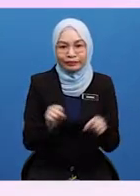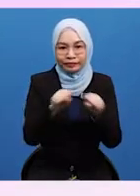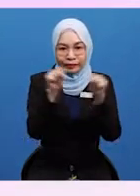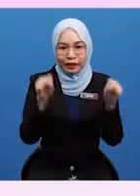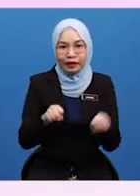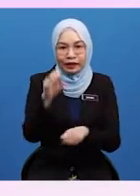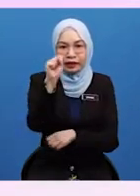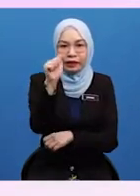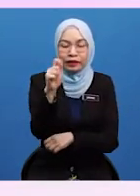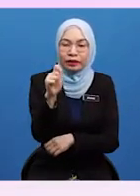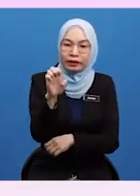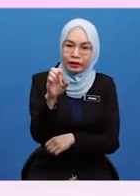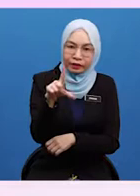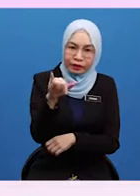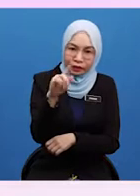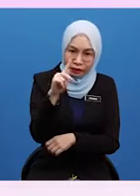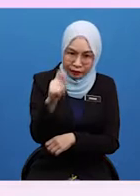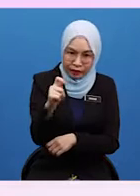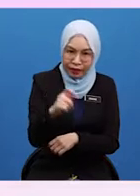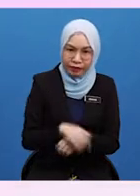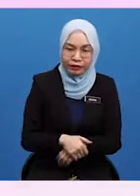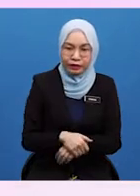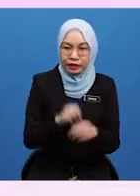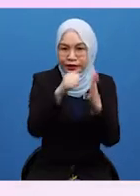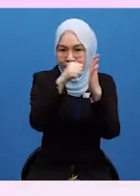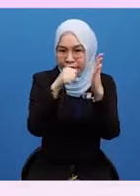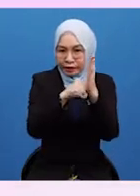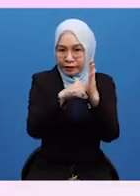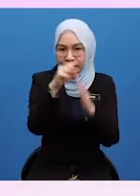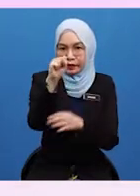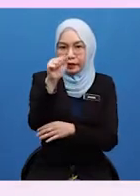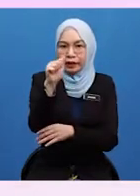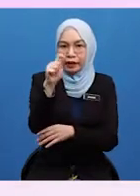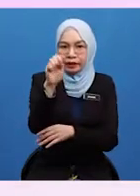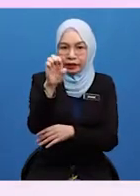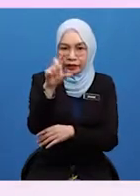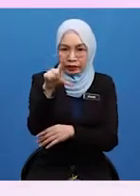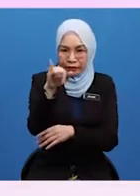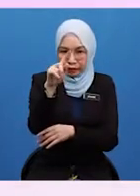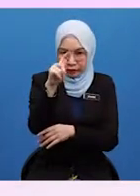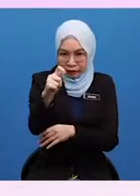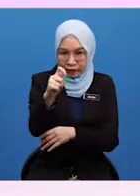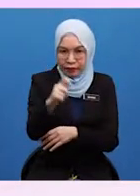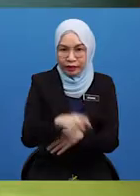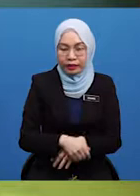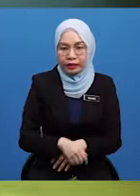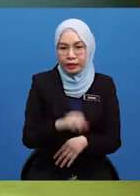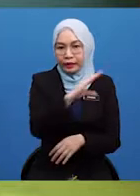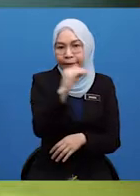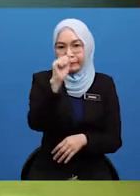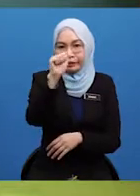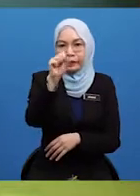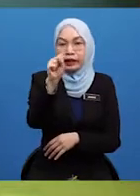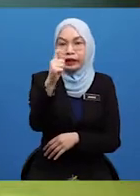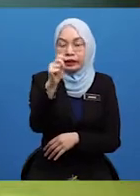yaitu old Asus satellite television and radio operator Astro Oleh